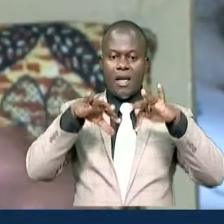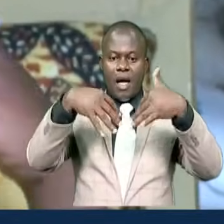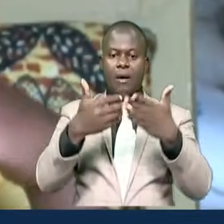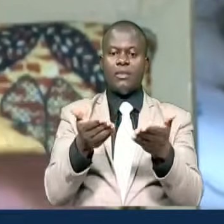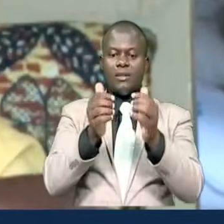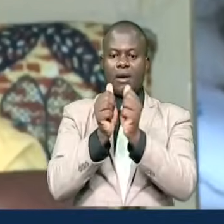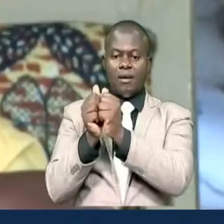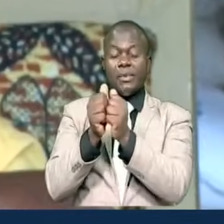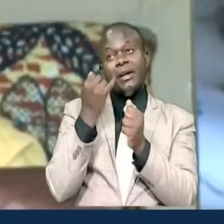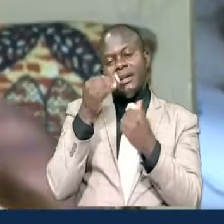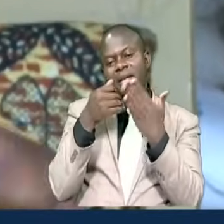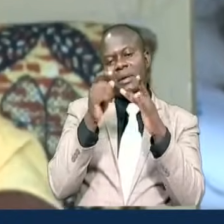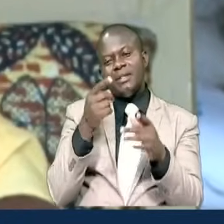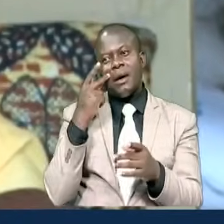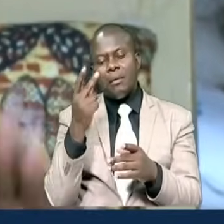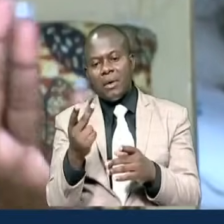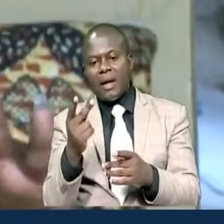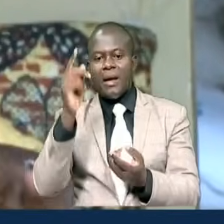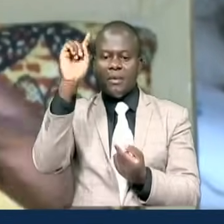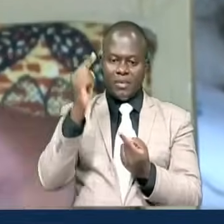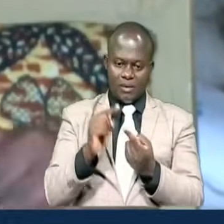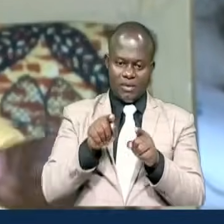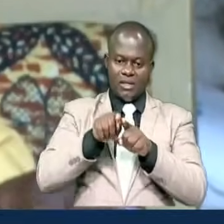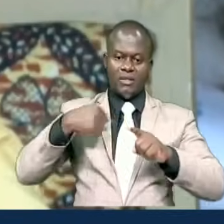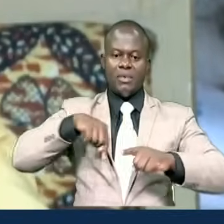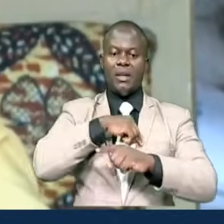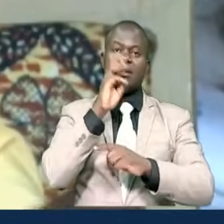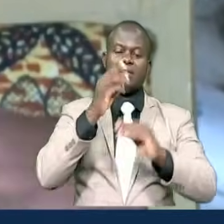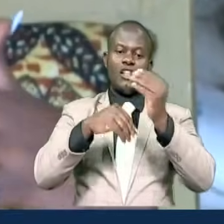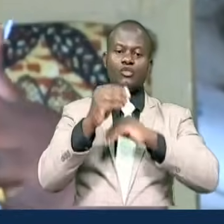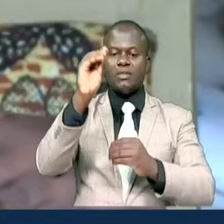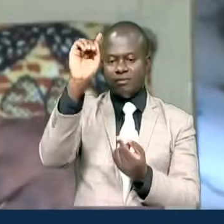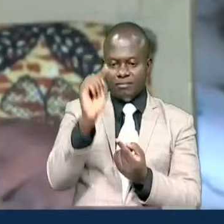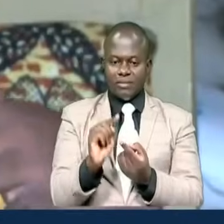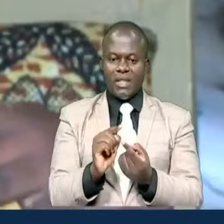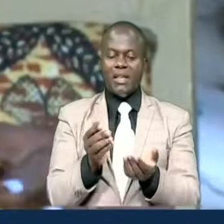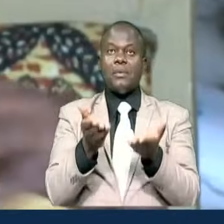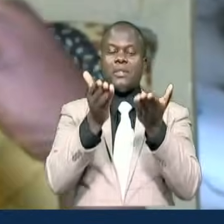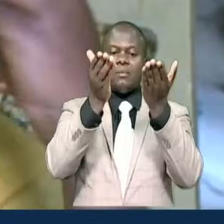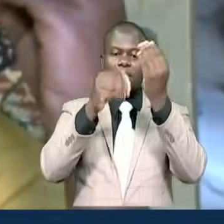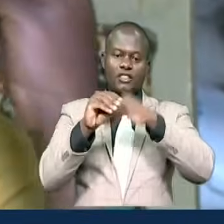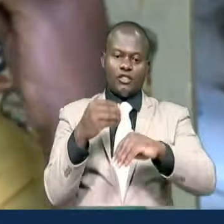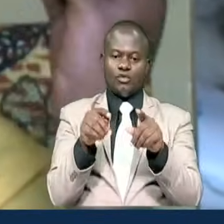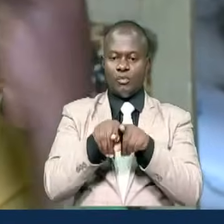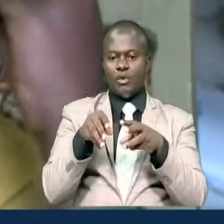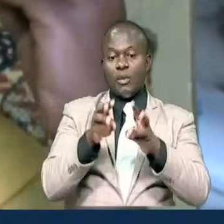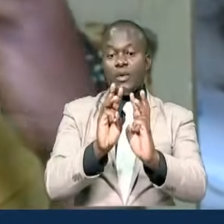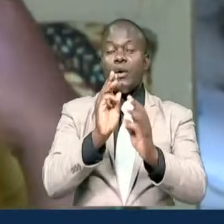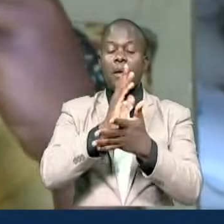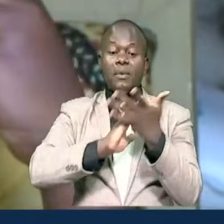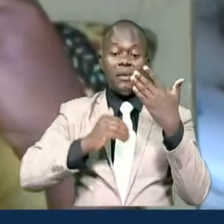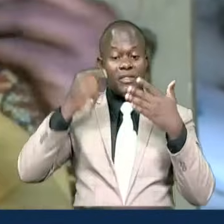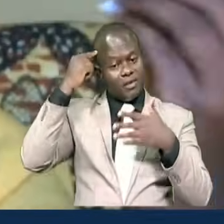nabyo ninsanga bimanutse ubwo nanjye nzacuruza manuke ninsanga bizamuka nzacuruza hari abantu bafite